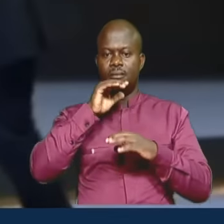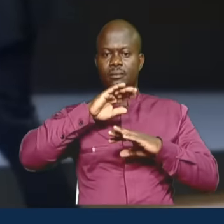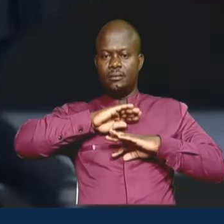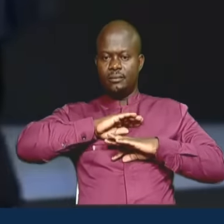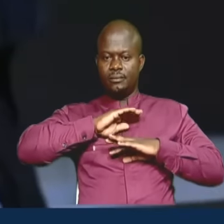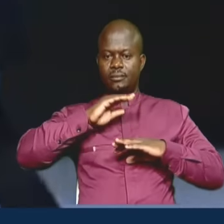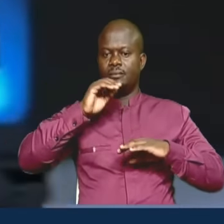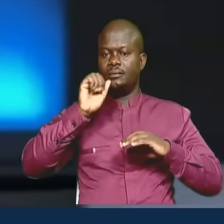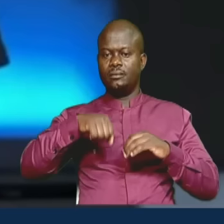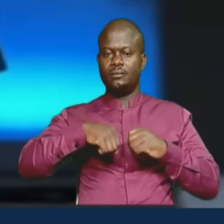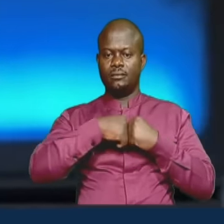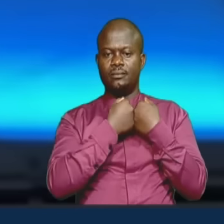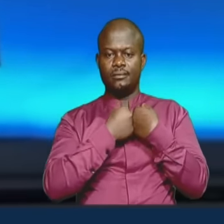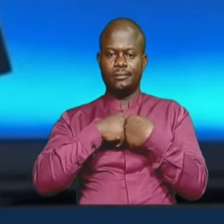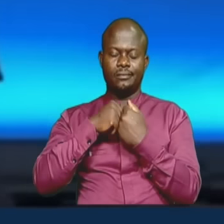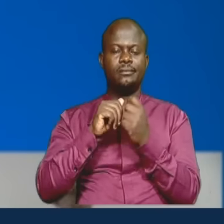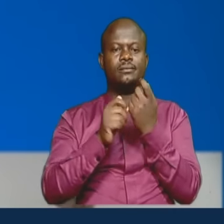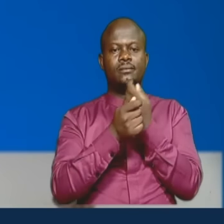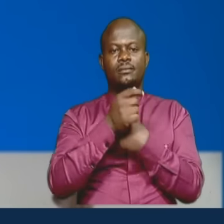byabasha guhangana n'imihindagurikire y'ibihe.